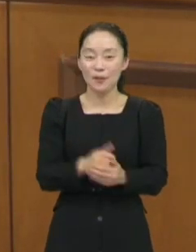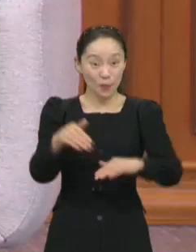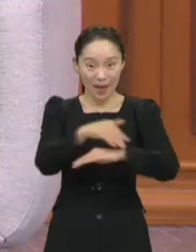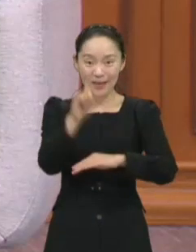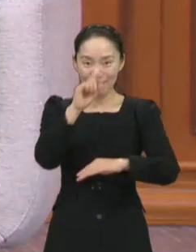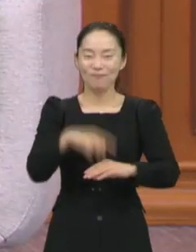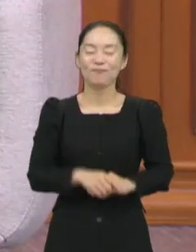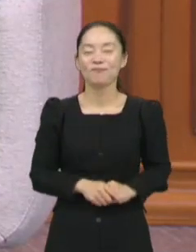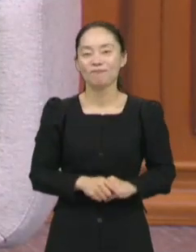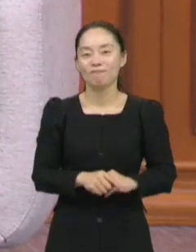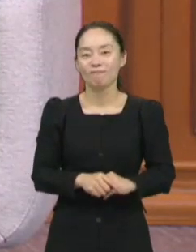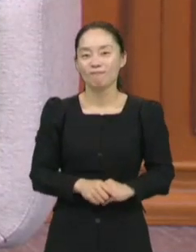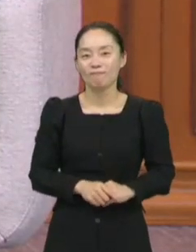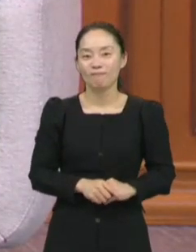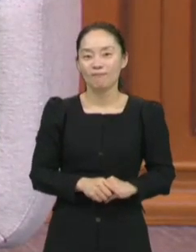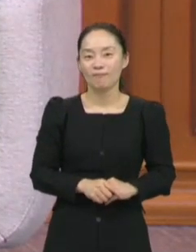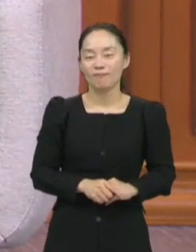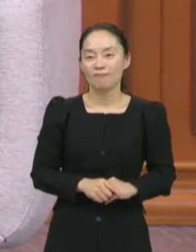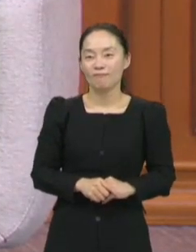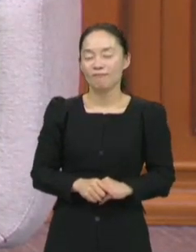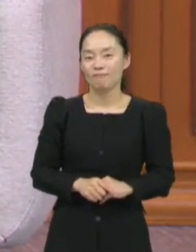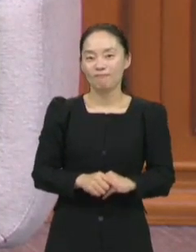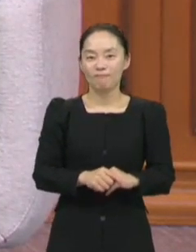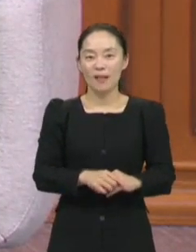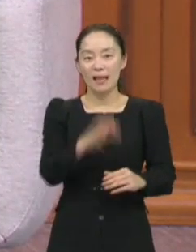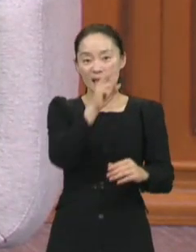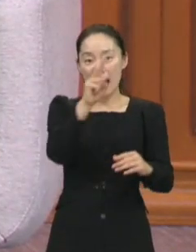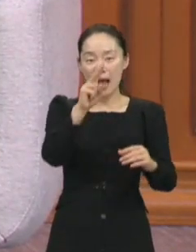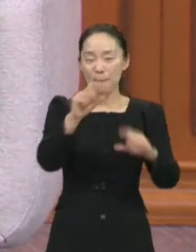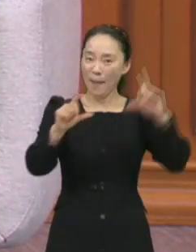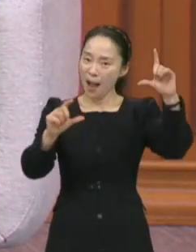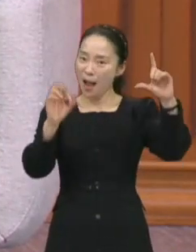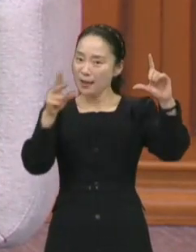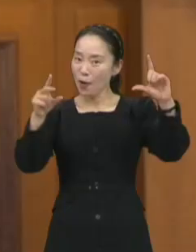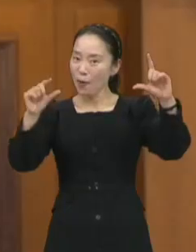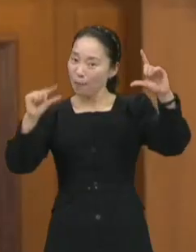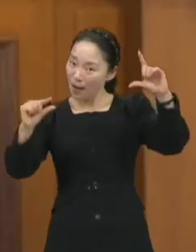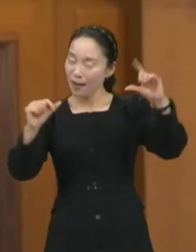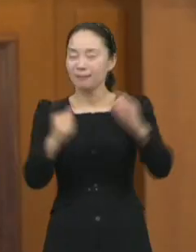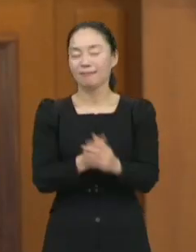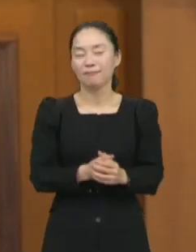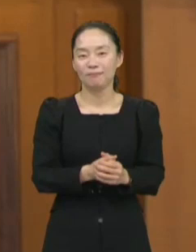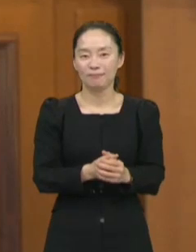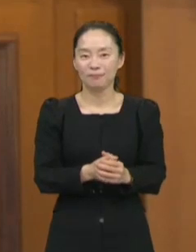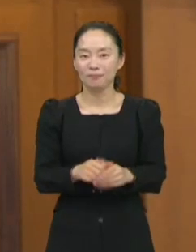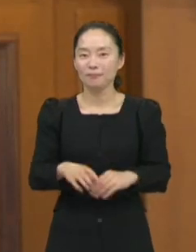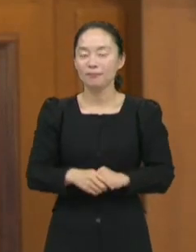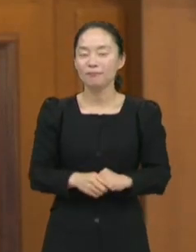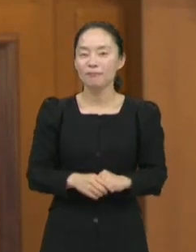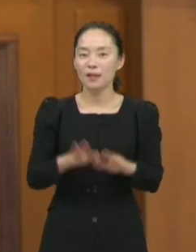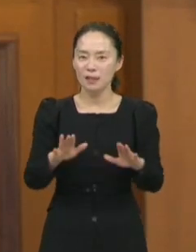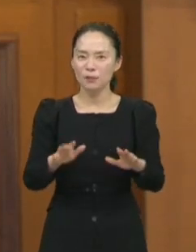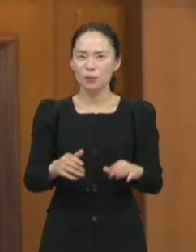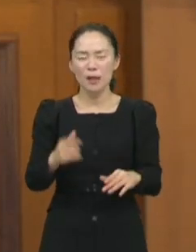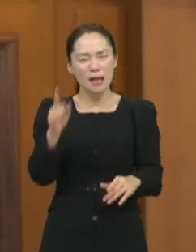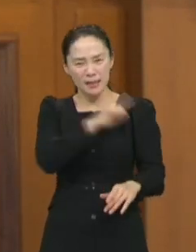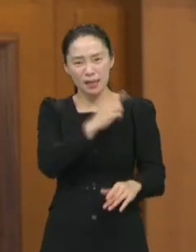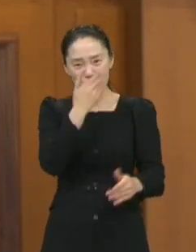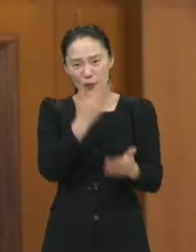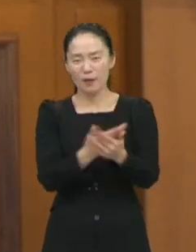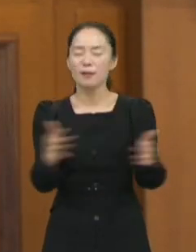총장이었다면 여소 야대 있니다 그리고 여당이고 이제는 무엇보다 협치가